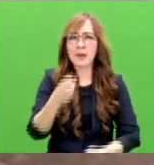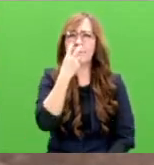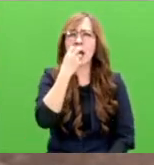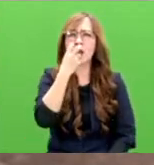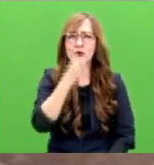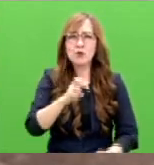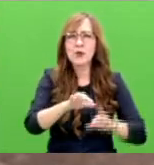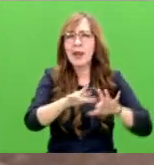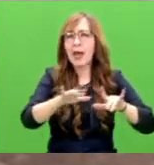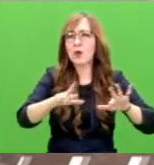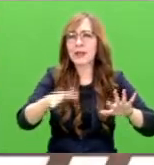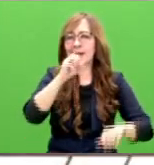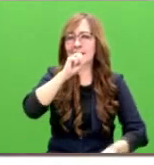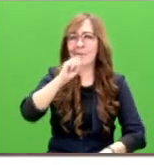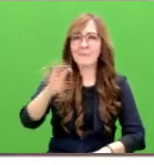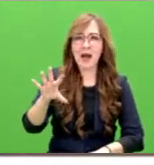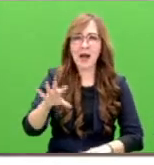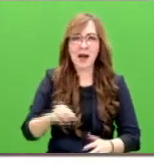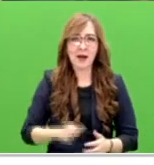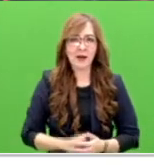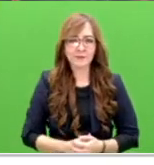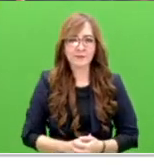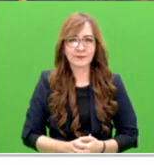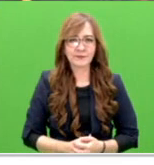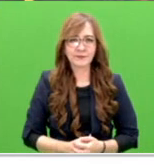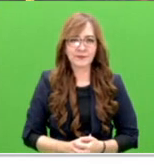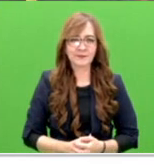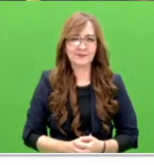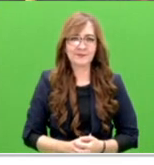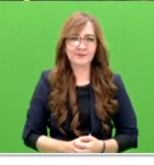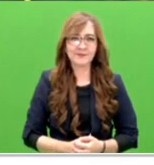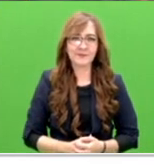Terima kasih Endra Kusuma atas laporan Anda dari Bandung. Selamat melanjutkan aktivitas Anda.